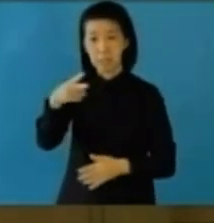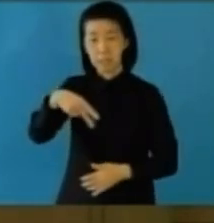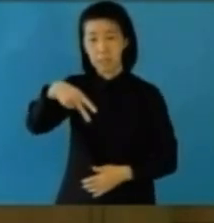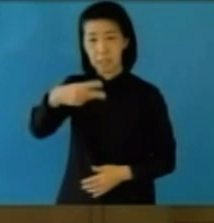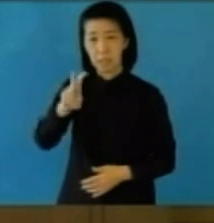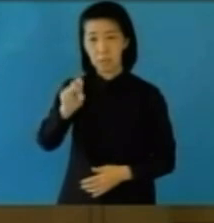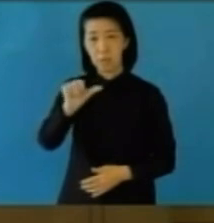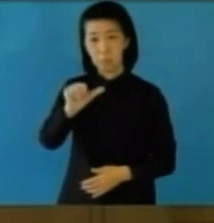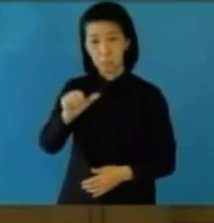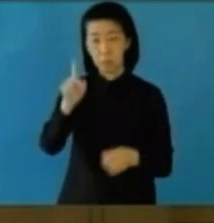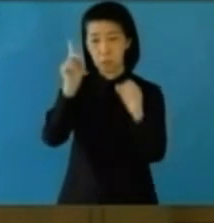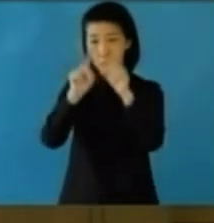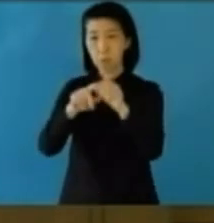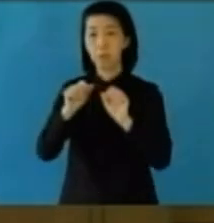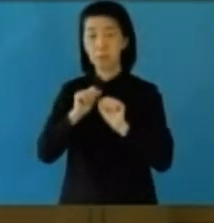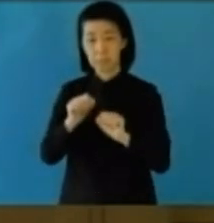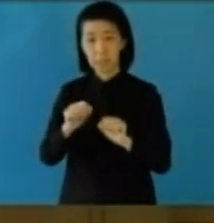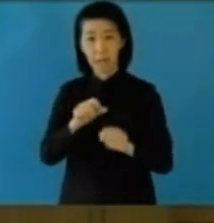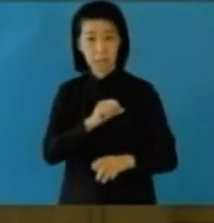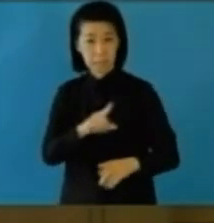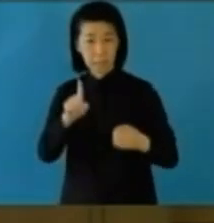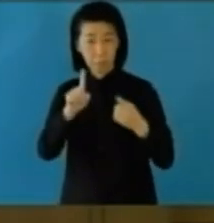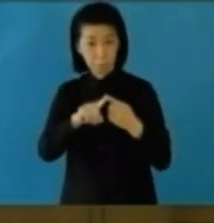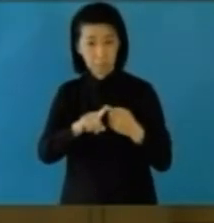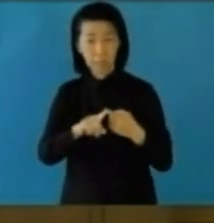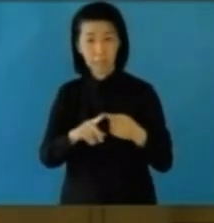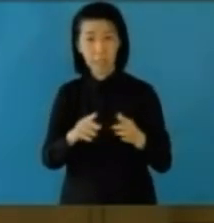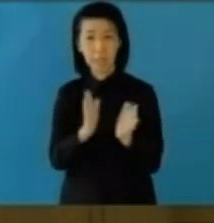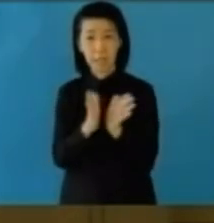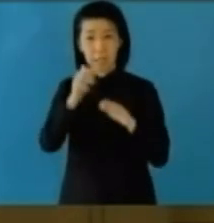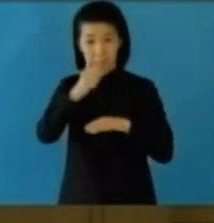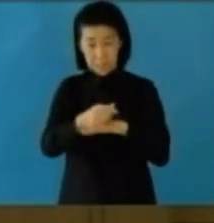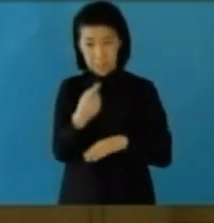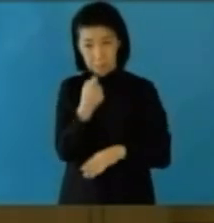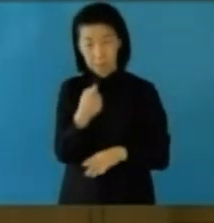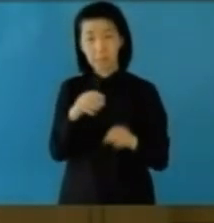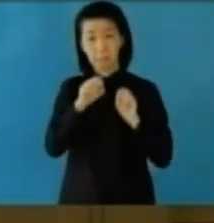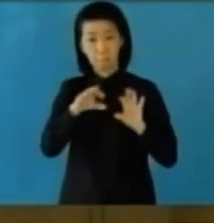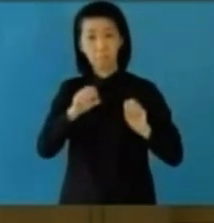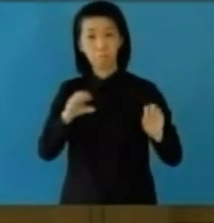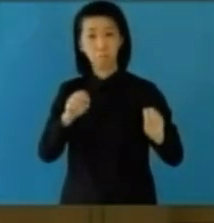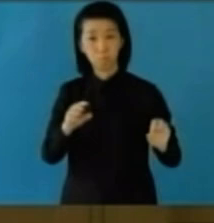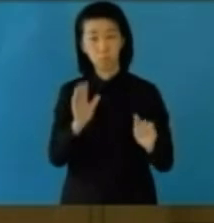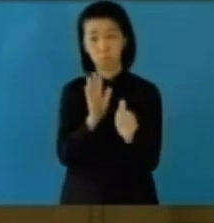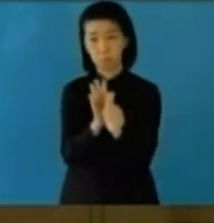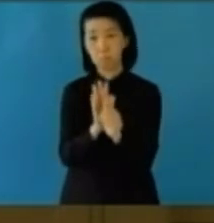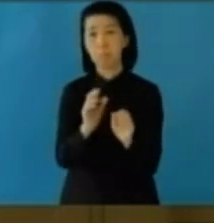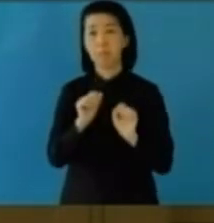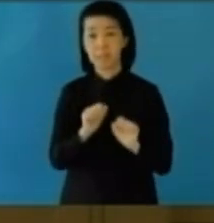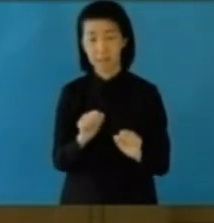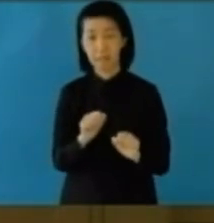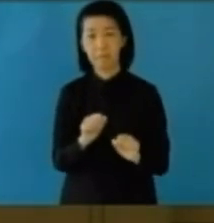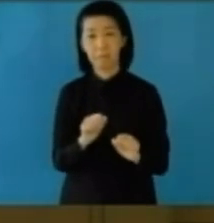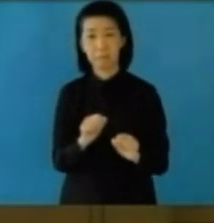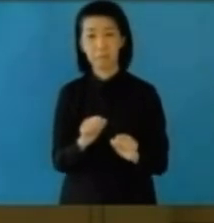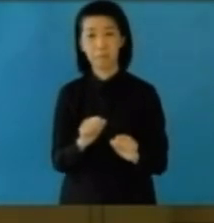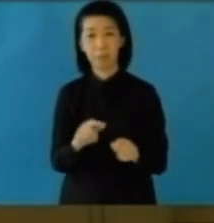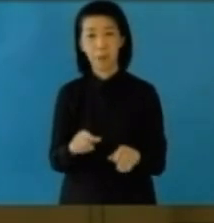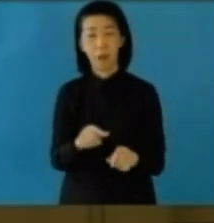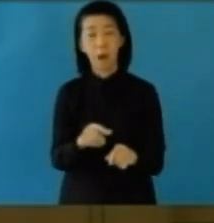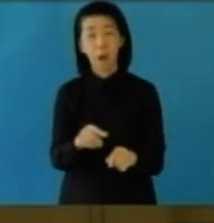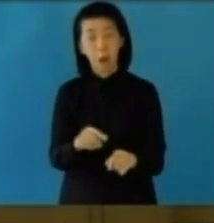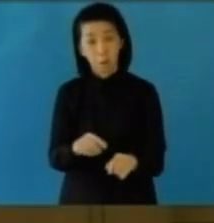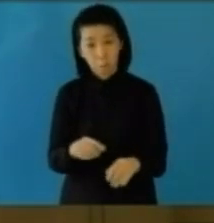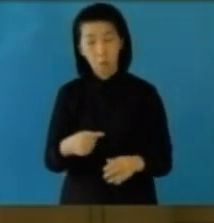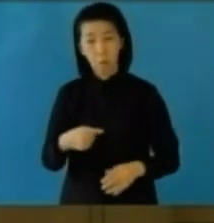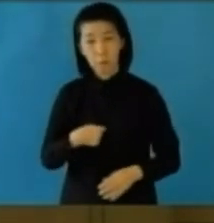目標に掲げ、積極的なトップセールスやきめ細やかなフォローアップを行ってきているところであります。トップセールスについては、